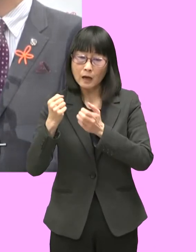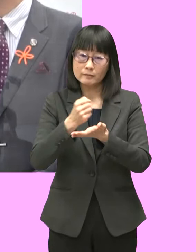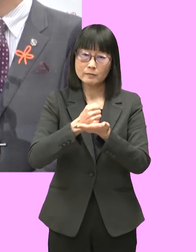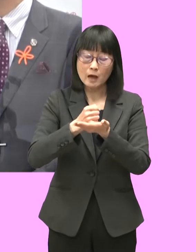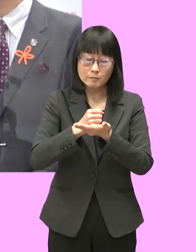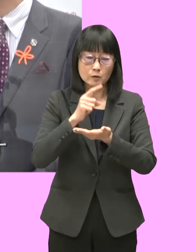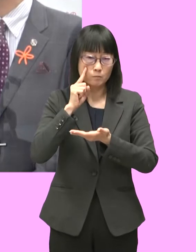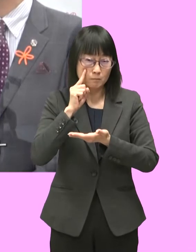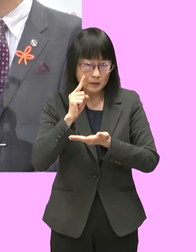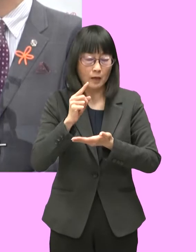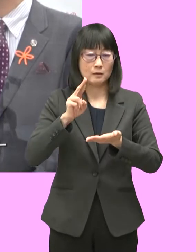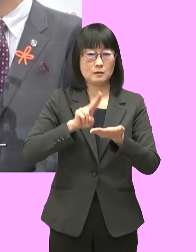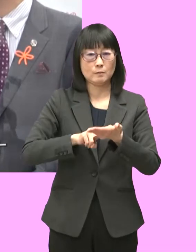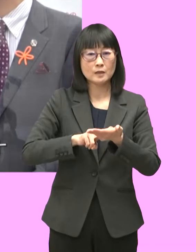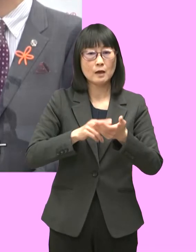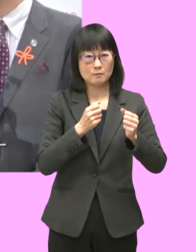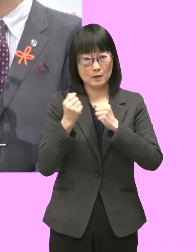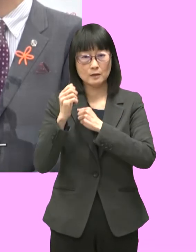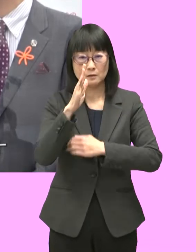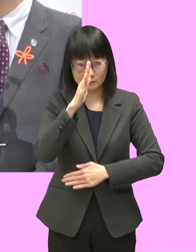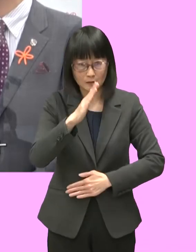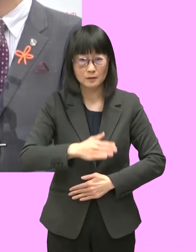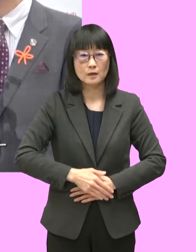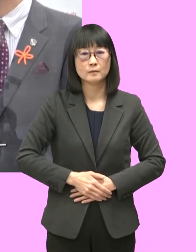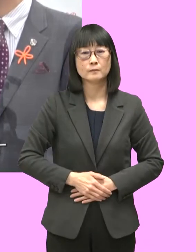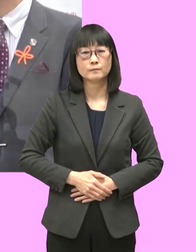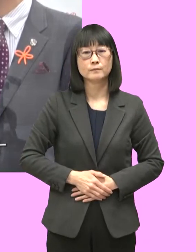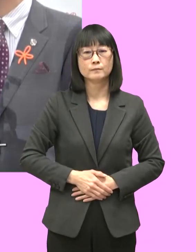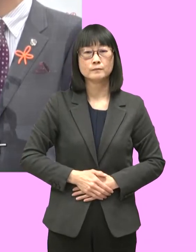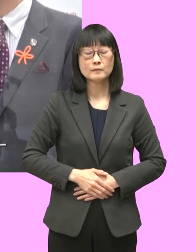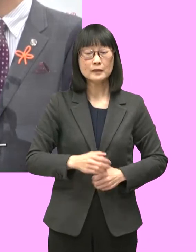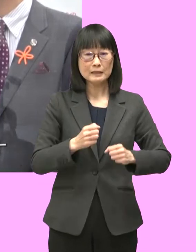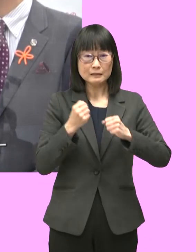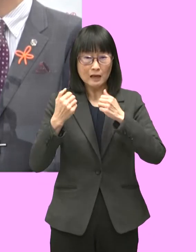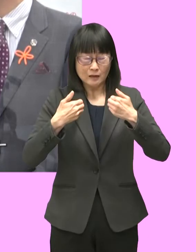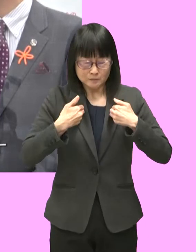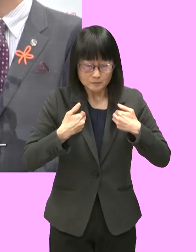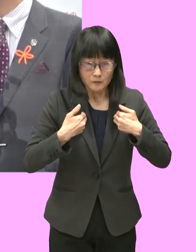避難が必要となった場合は速やかに避難をしましょう。